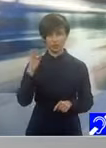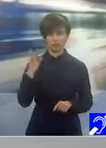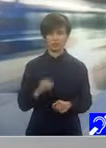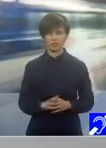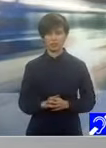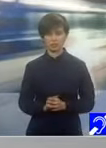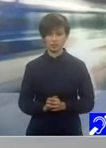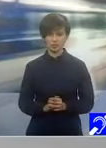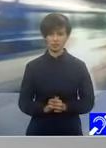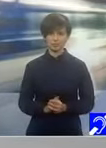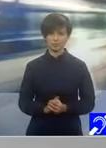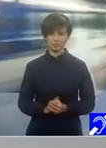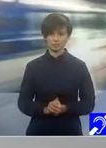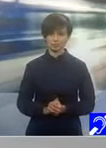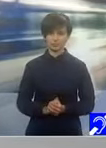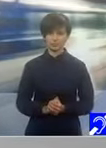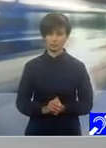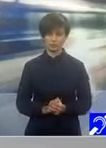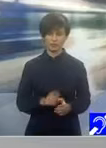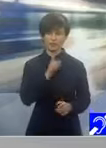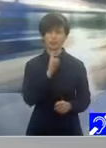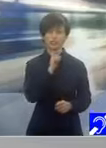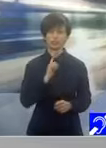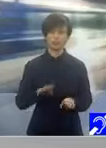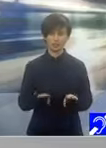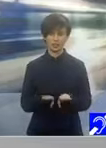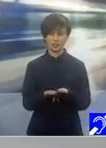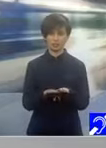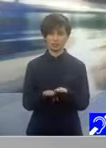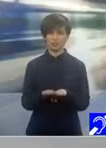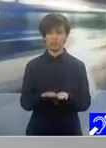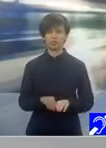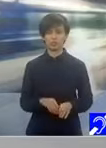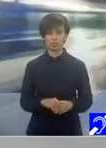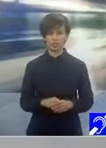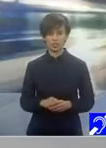numele meșterilor, dar și al zilierilor, care în urmă cu